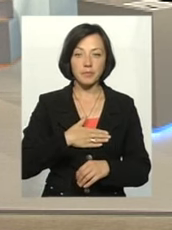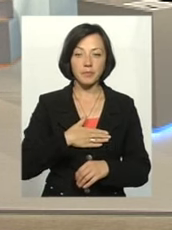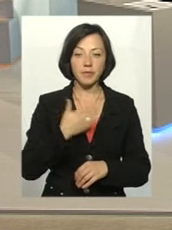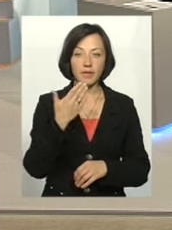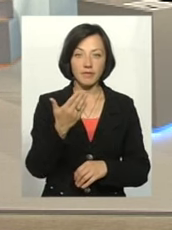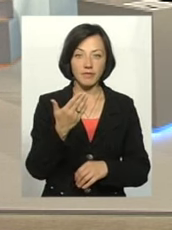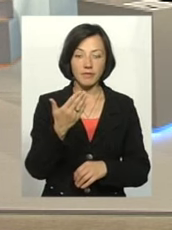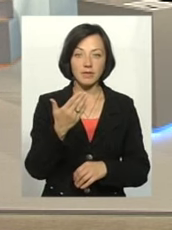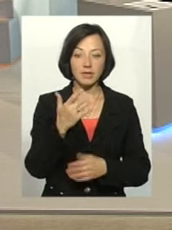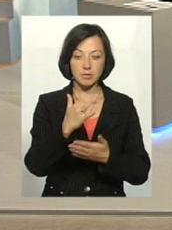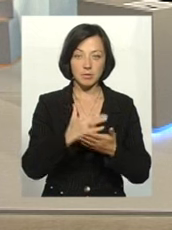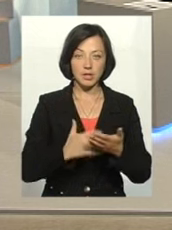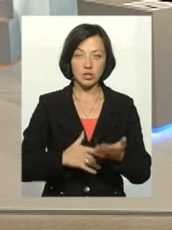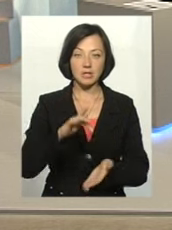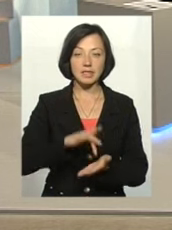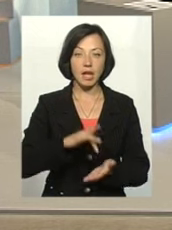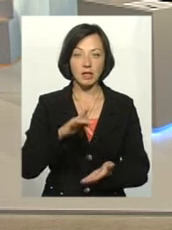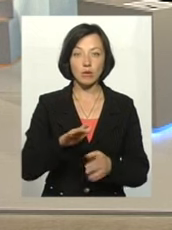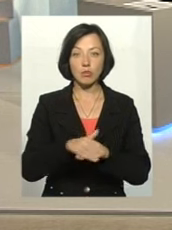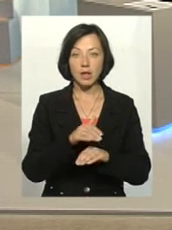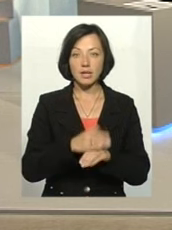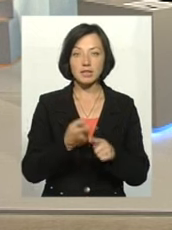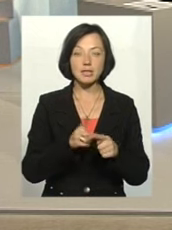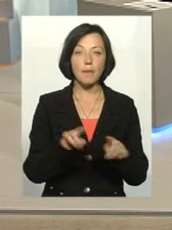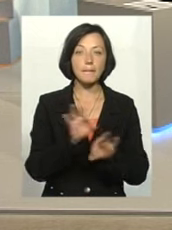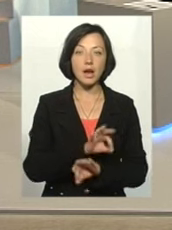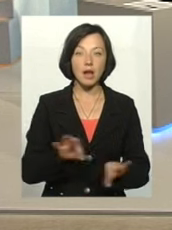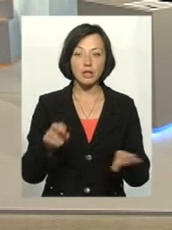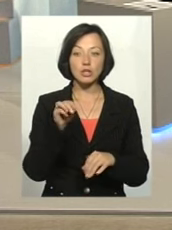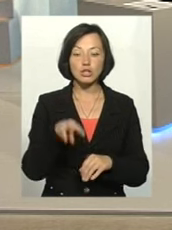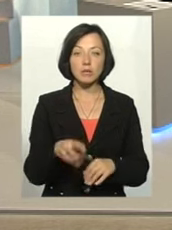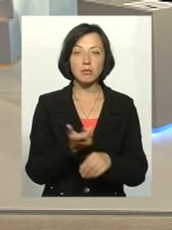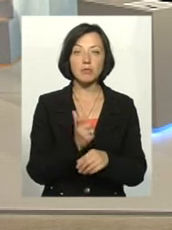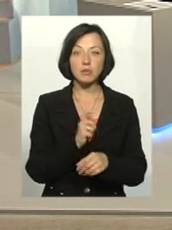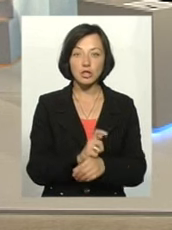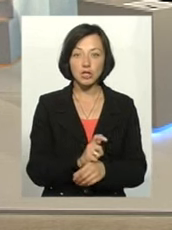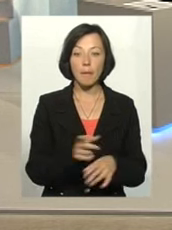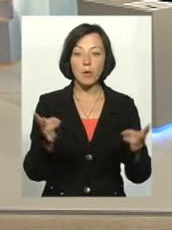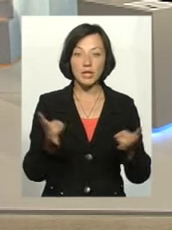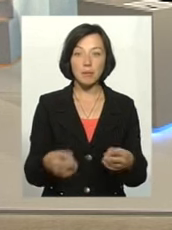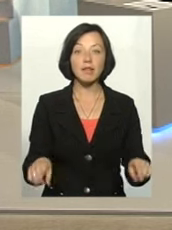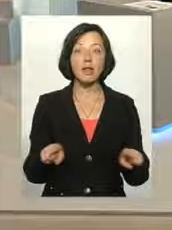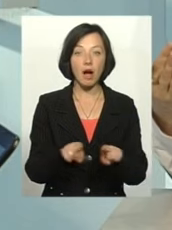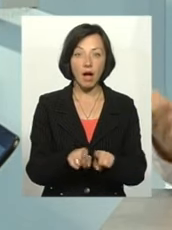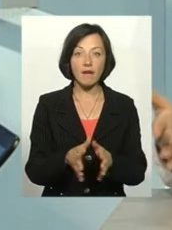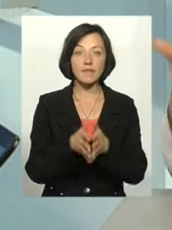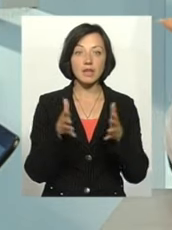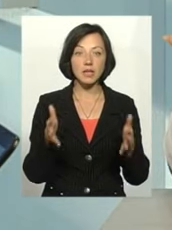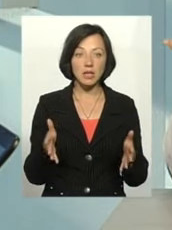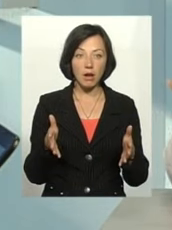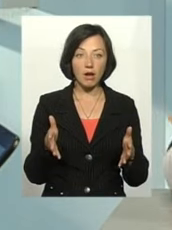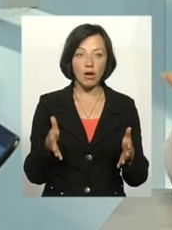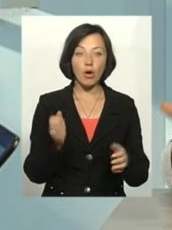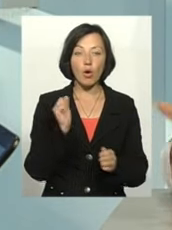назвали вище перелічені центри. Будь ласка, це прекрасно. І чим більше, а розумієте, потреба така велика,